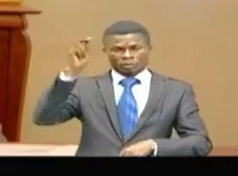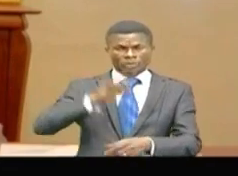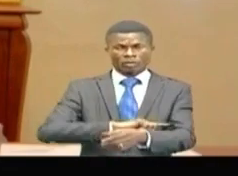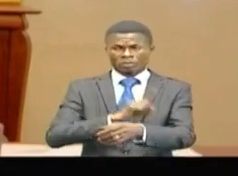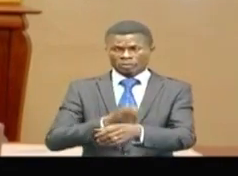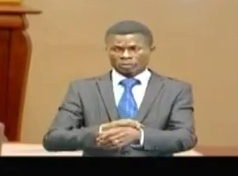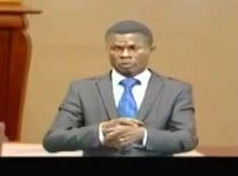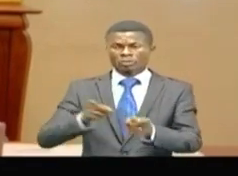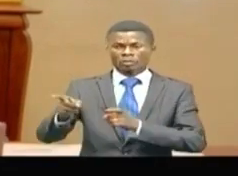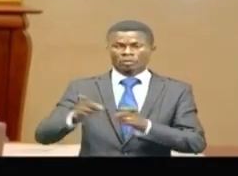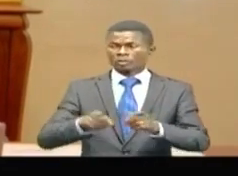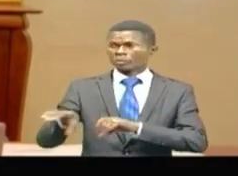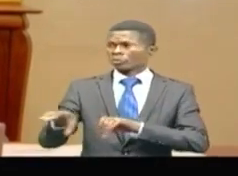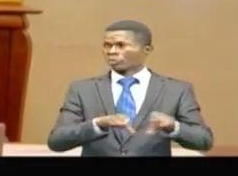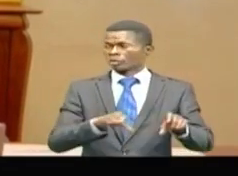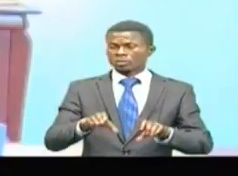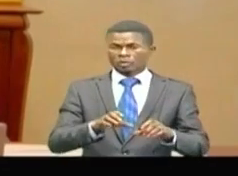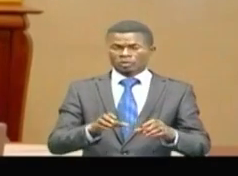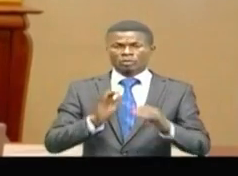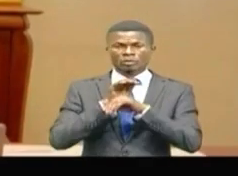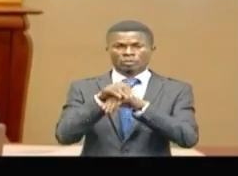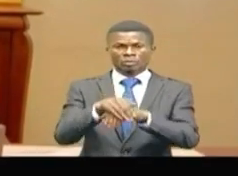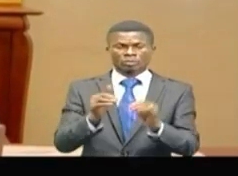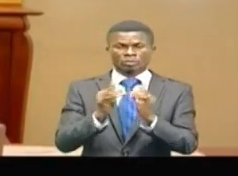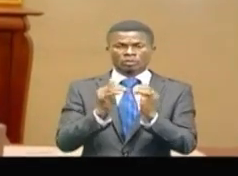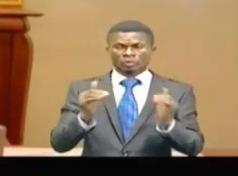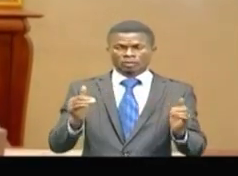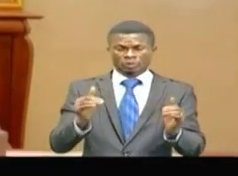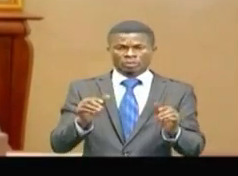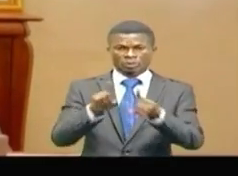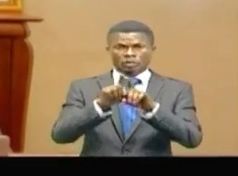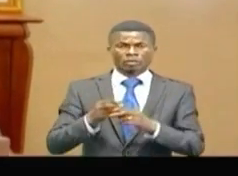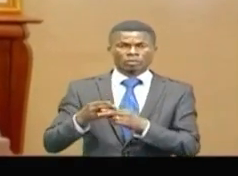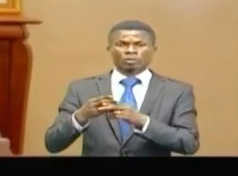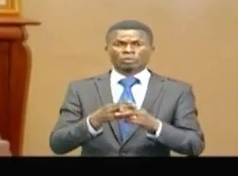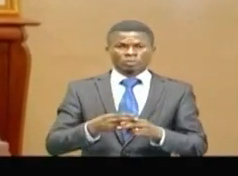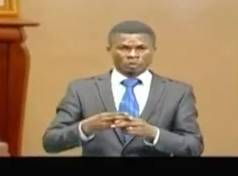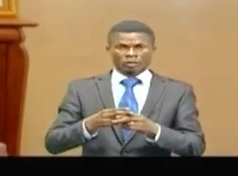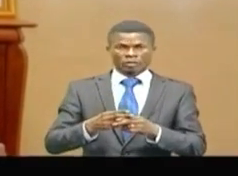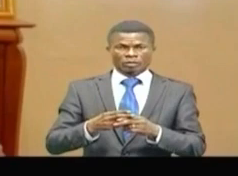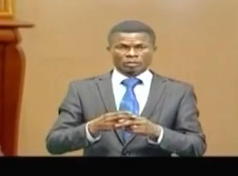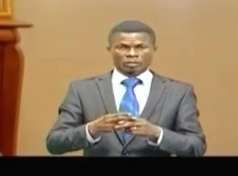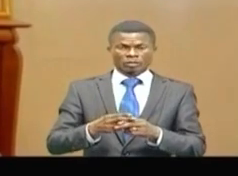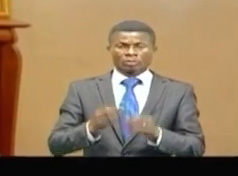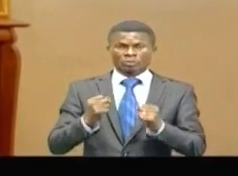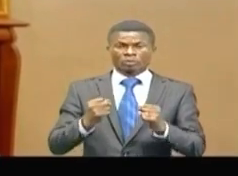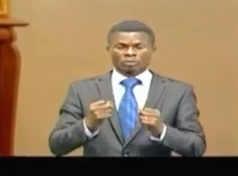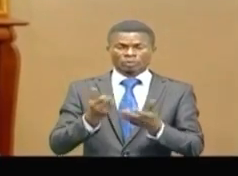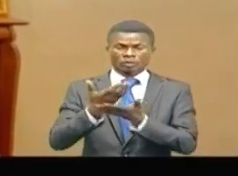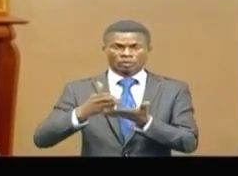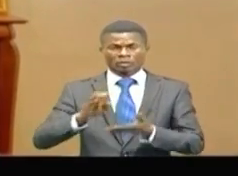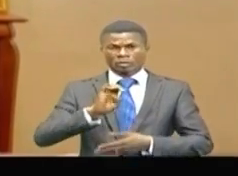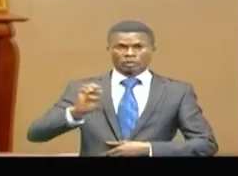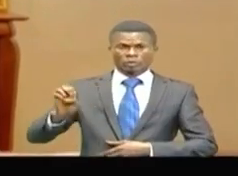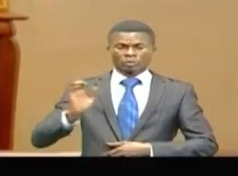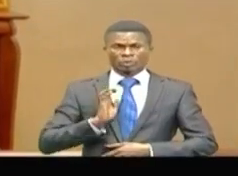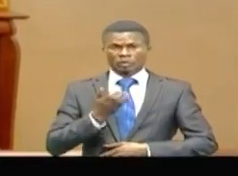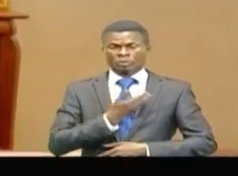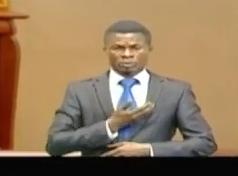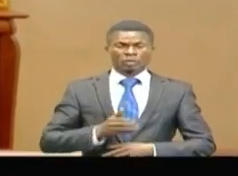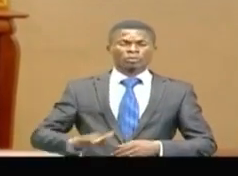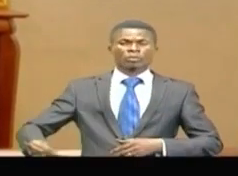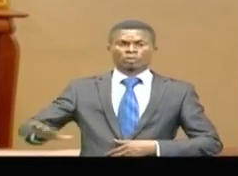les actions pouvant contribuer à rétablir la paix et la sécurité durable dans cette partie de notre